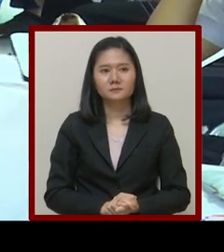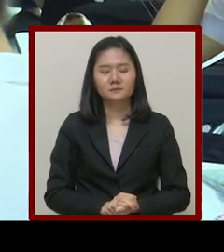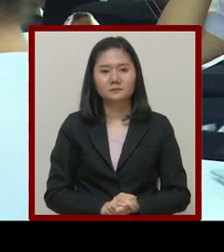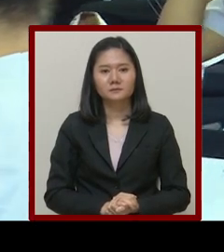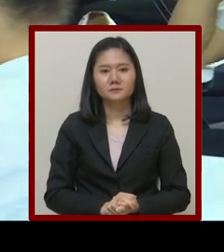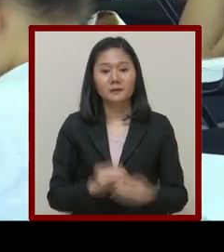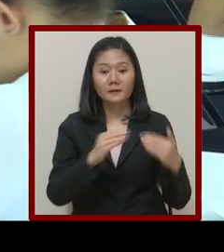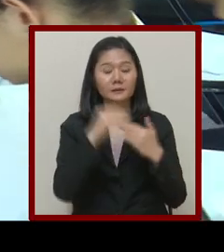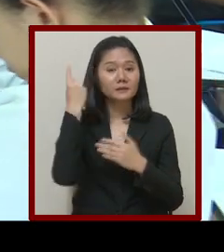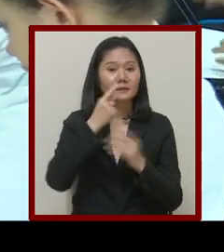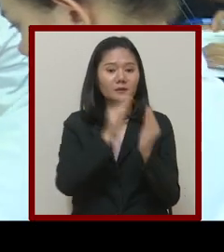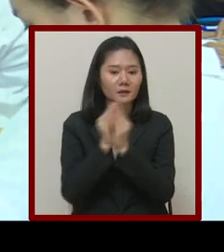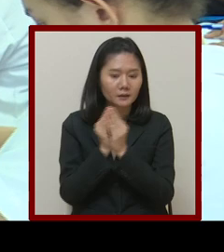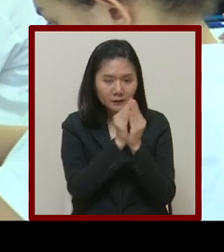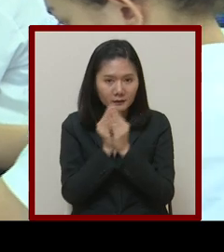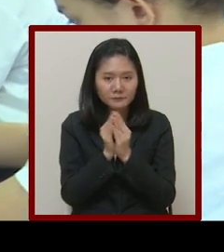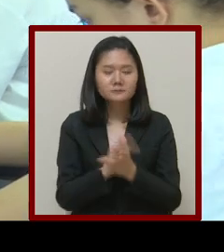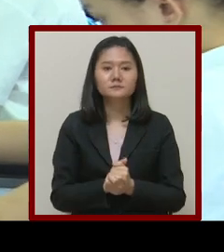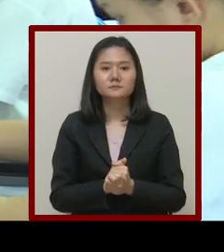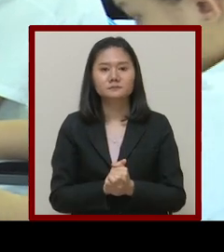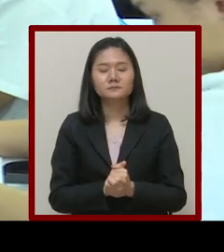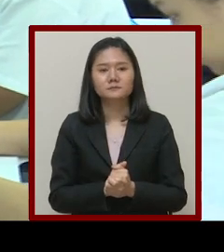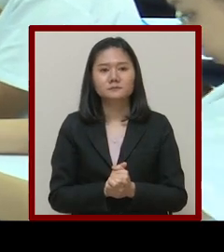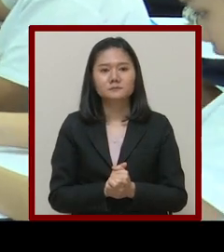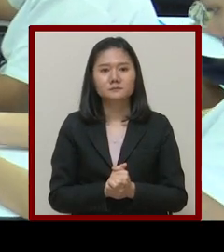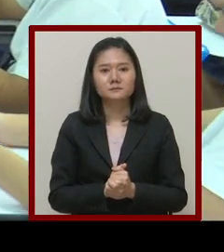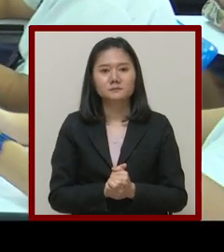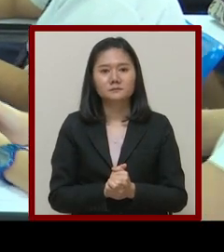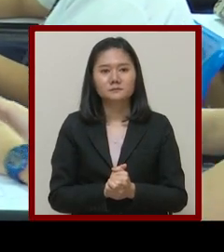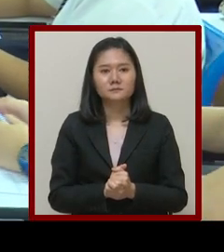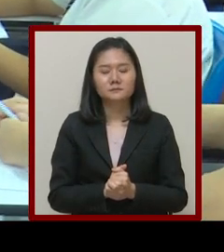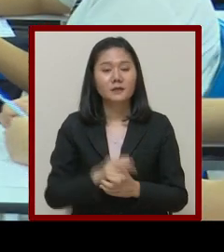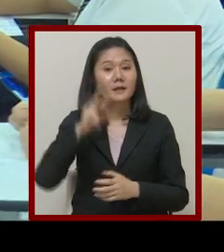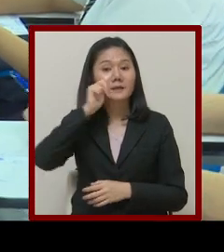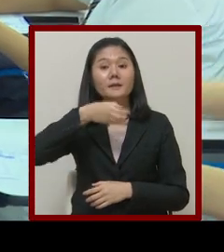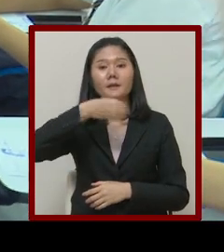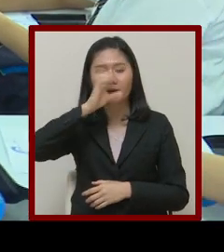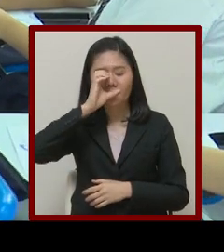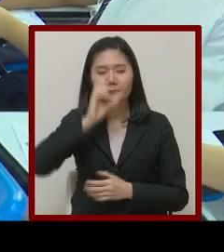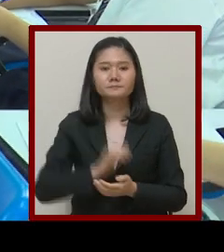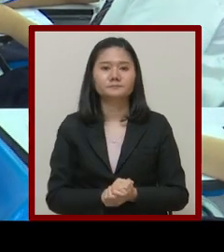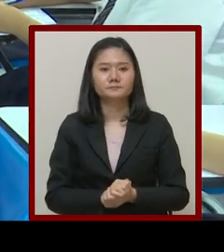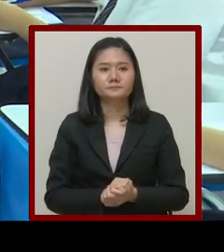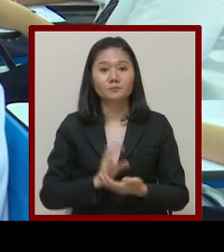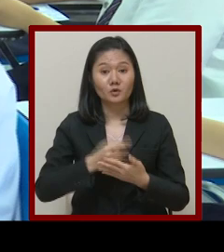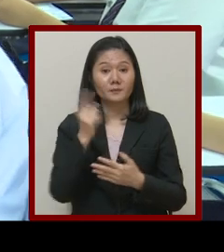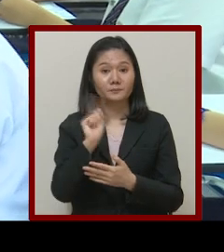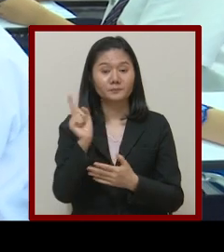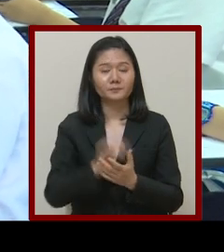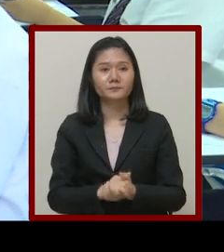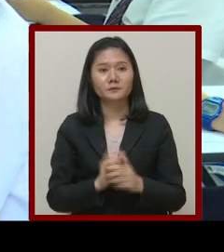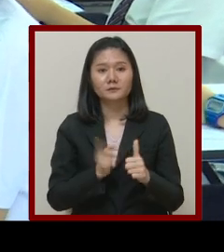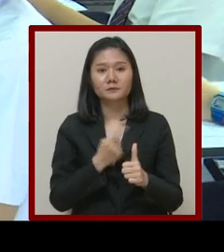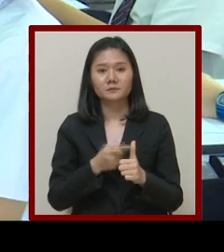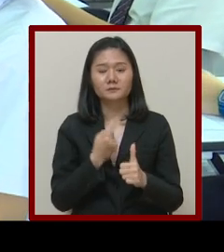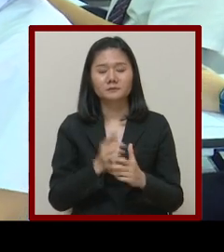ทัวร์อาหารสมุนไพรแล้วก็และโปรแกรมอีกอันนึงอัน